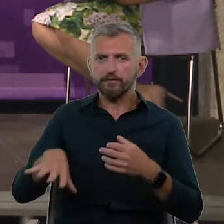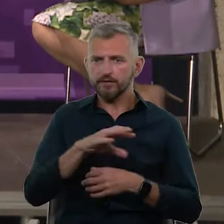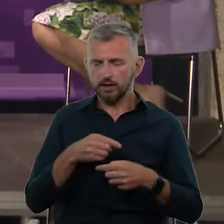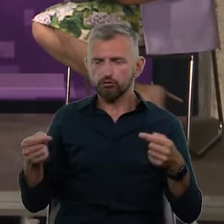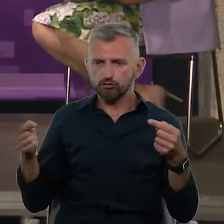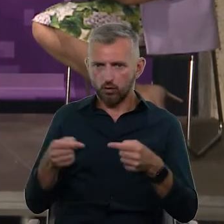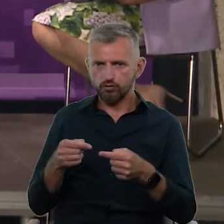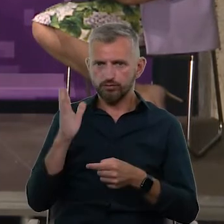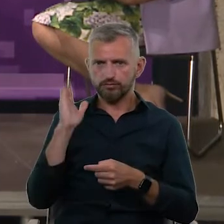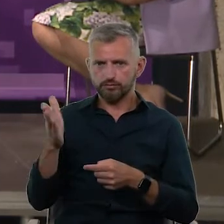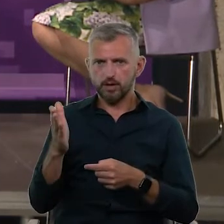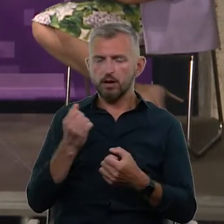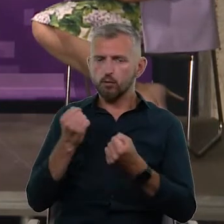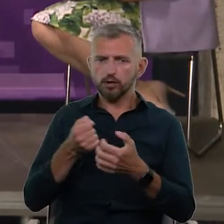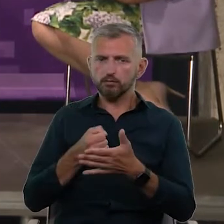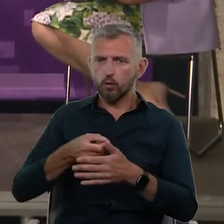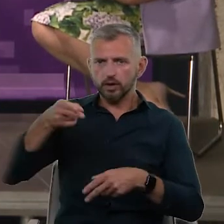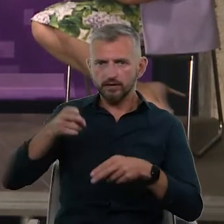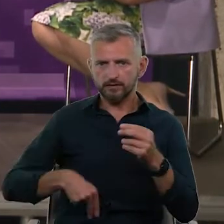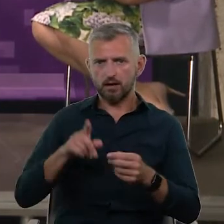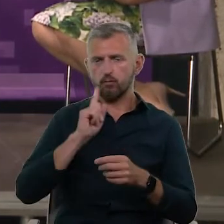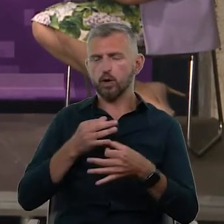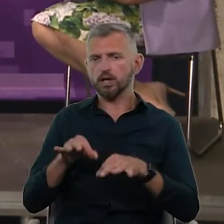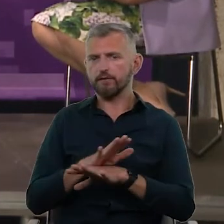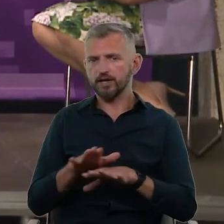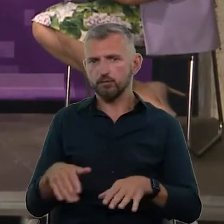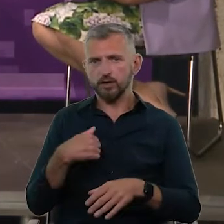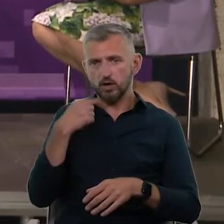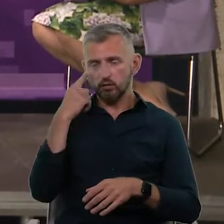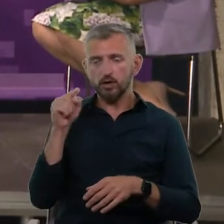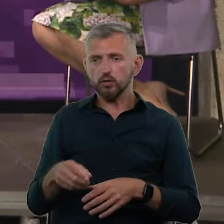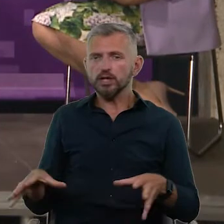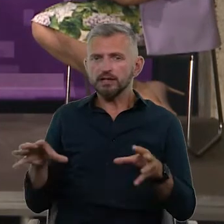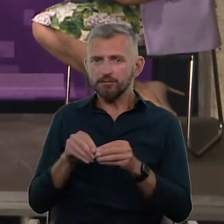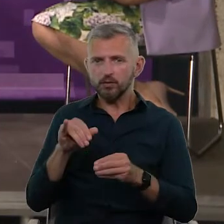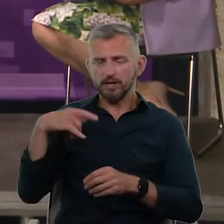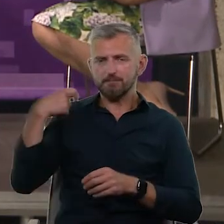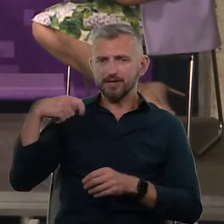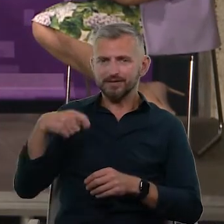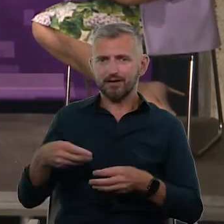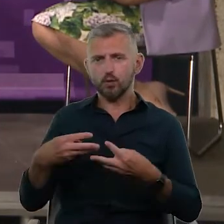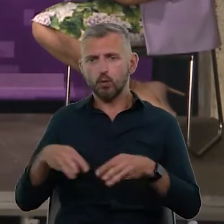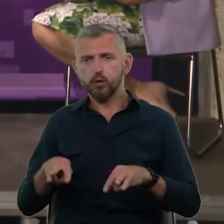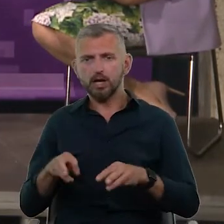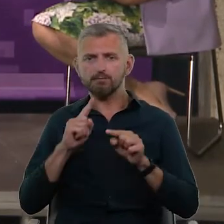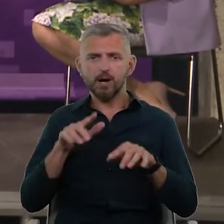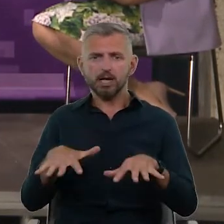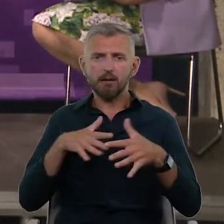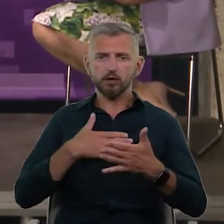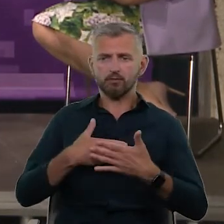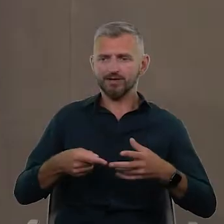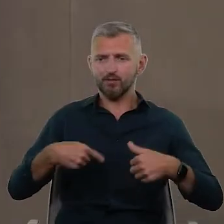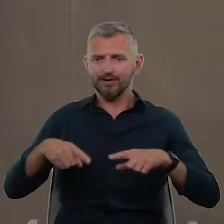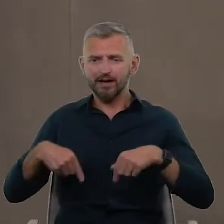точно будемо боротися до кінця, поки не визволимо. Я тут думаю, що тут спільно і президент, уряд, парламент, і громадські організації,